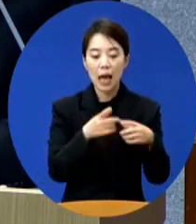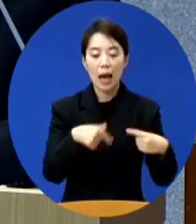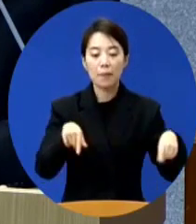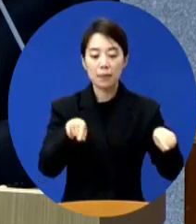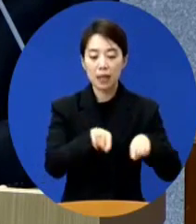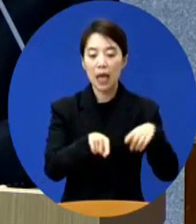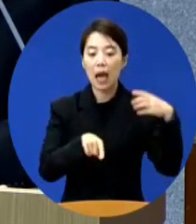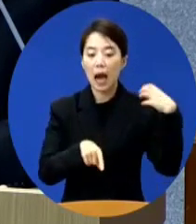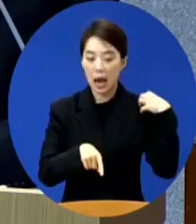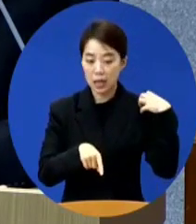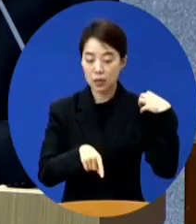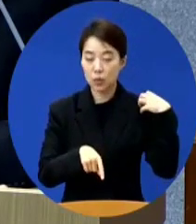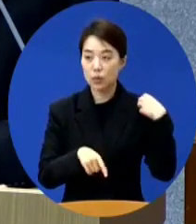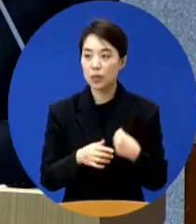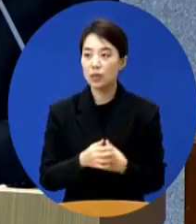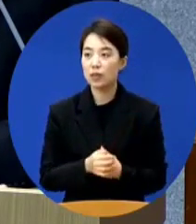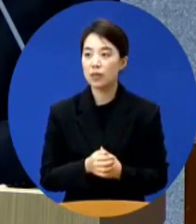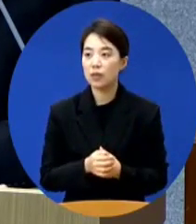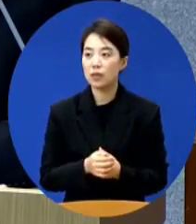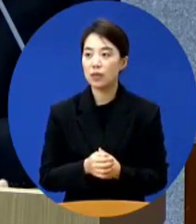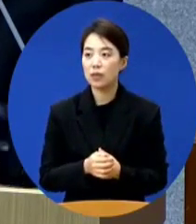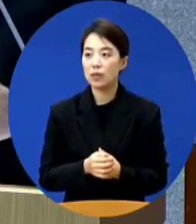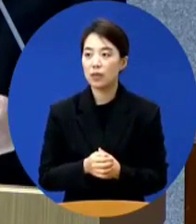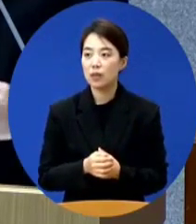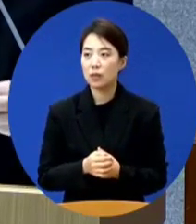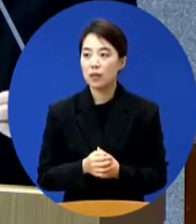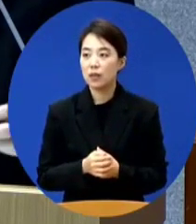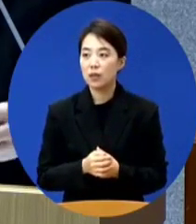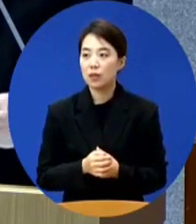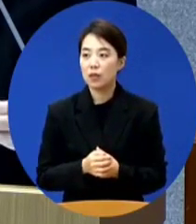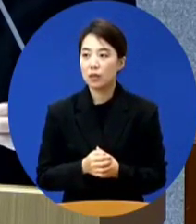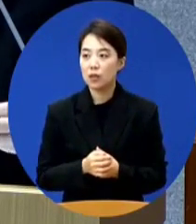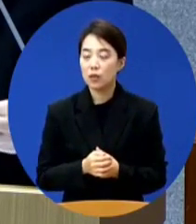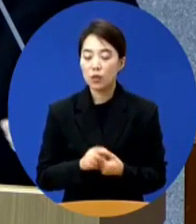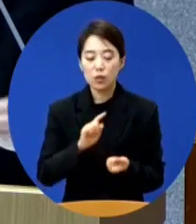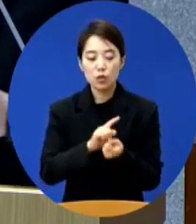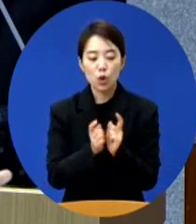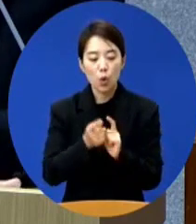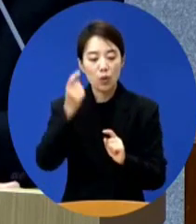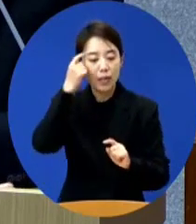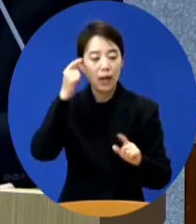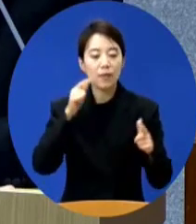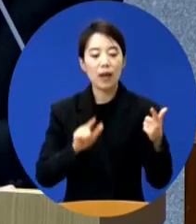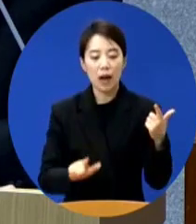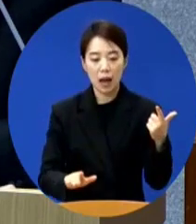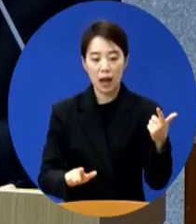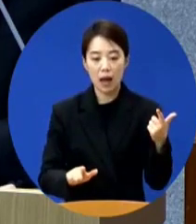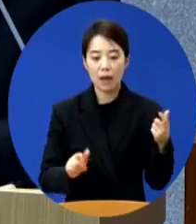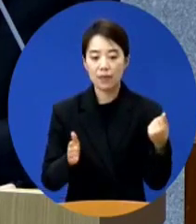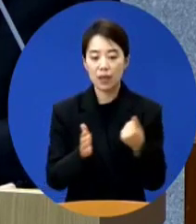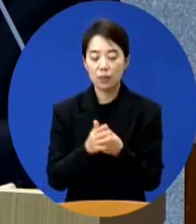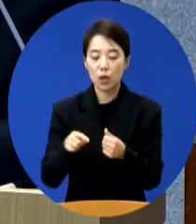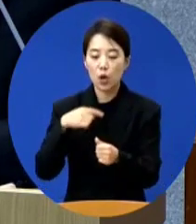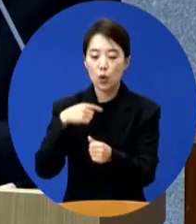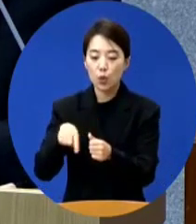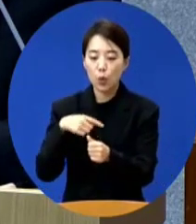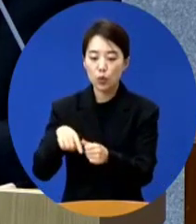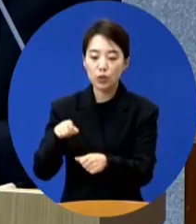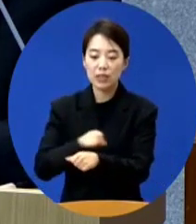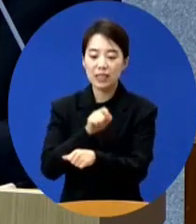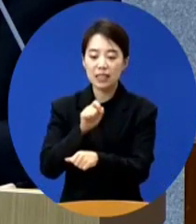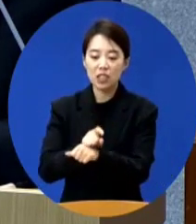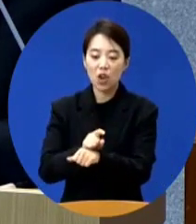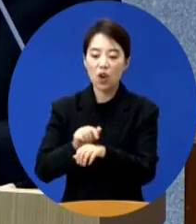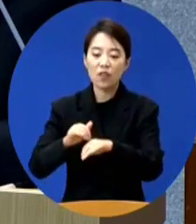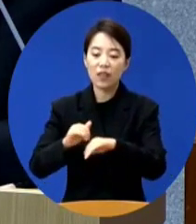관할하고 있는, 특히 교육청에서는, 교육지원청에서는 서로 상반된, 상이한 이런 이 교육적 특성을